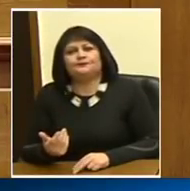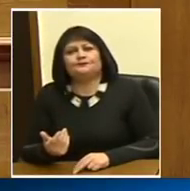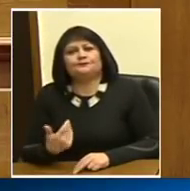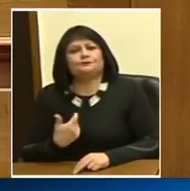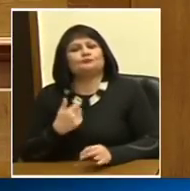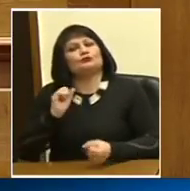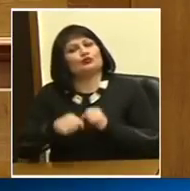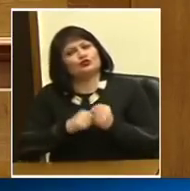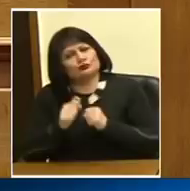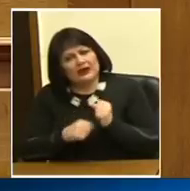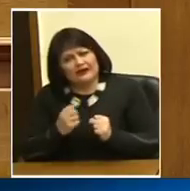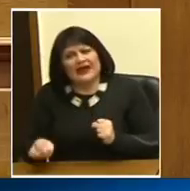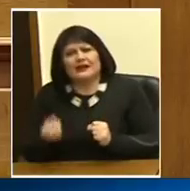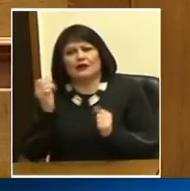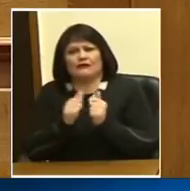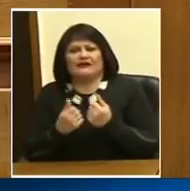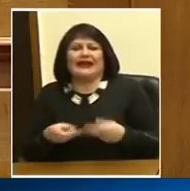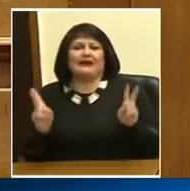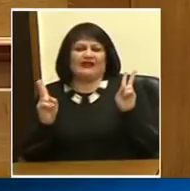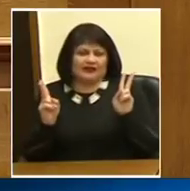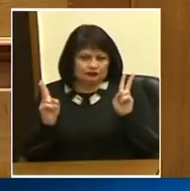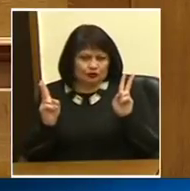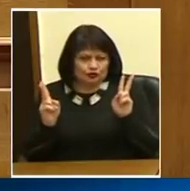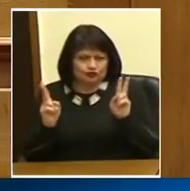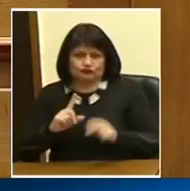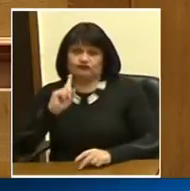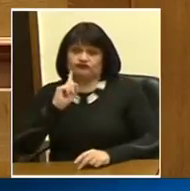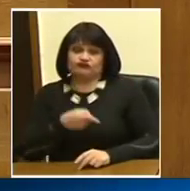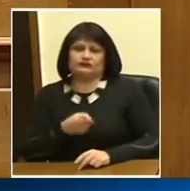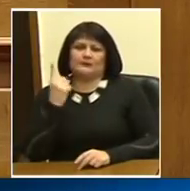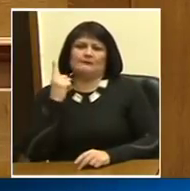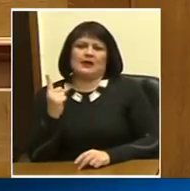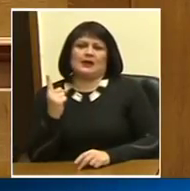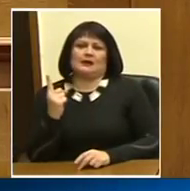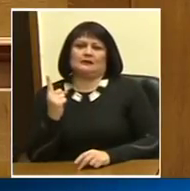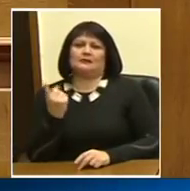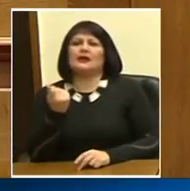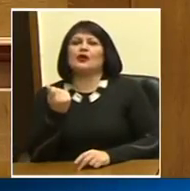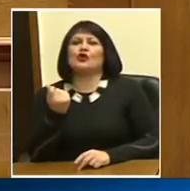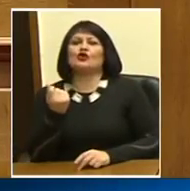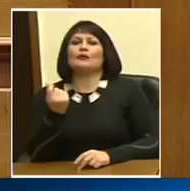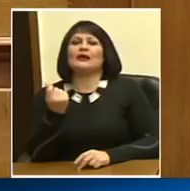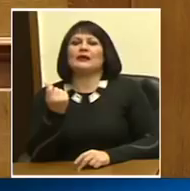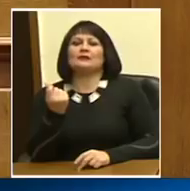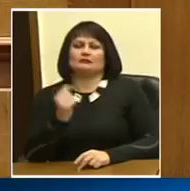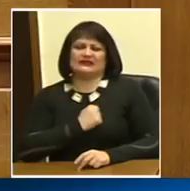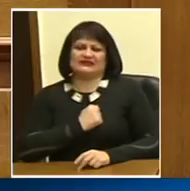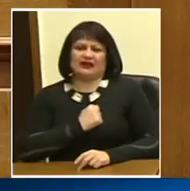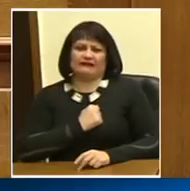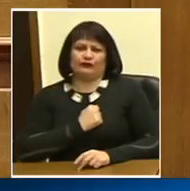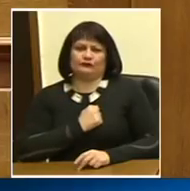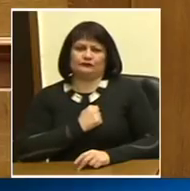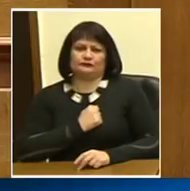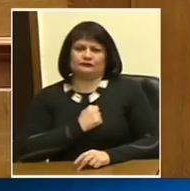προσπάθεια του νεοφιλελευθερισμού να επιβάλλει μία και μόνο οικονομική ορθοδοξία και να την